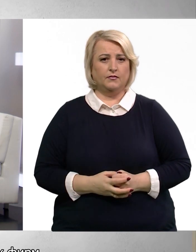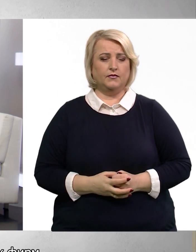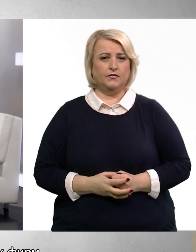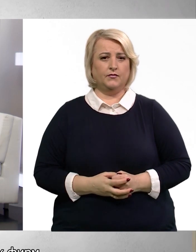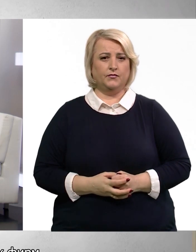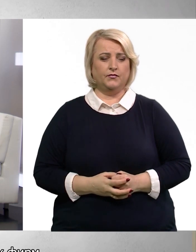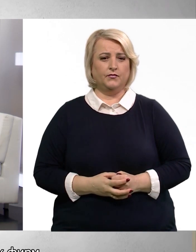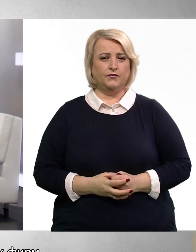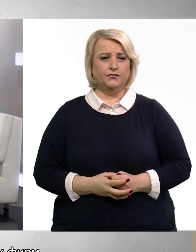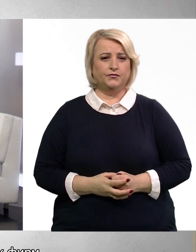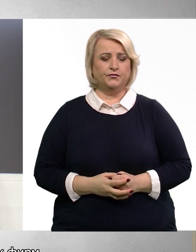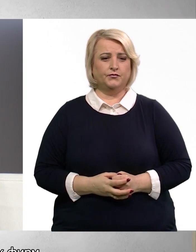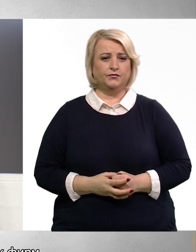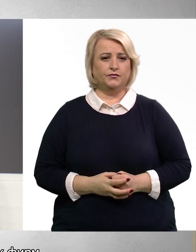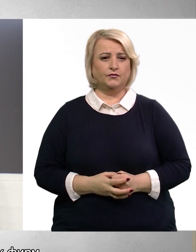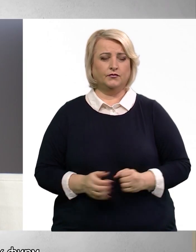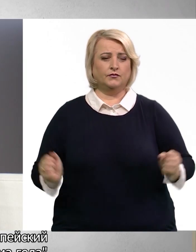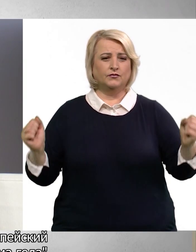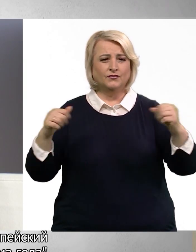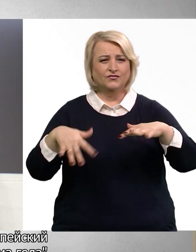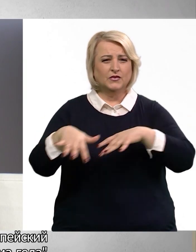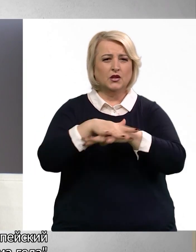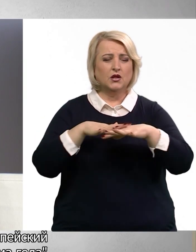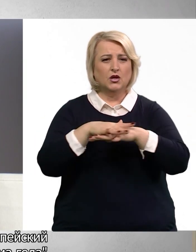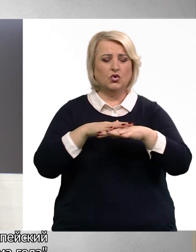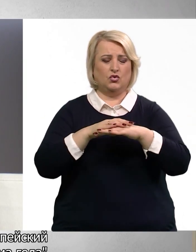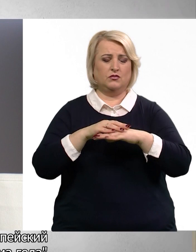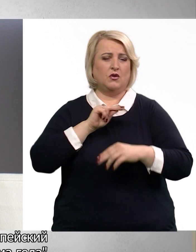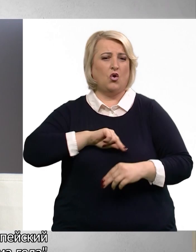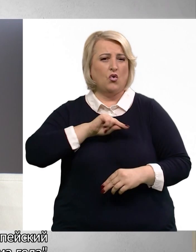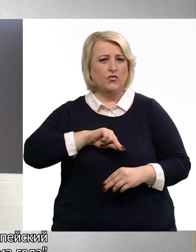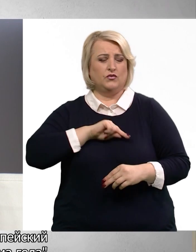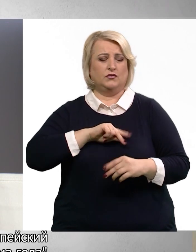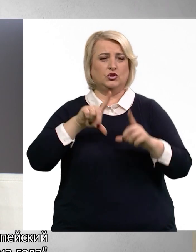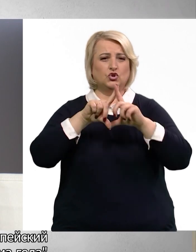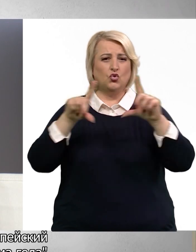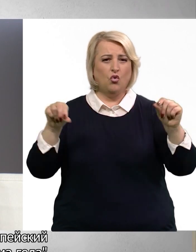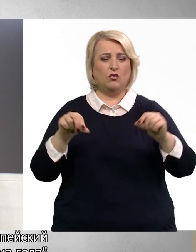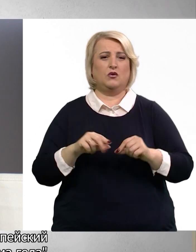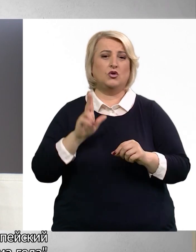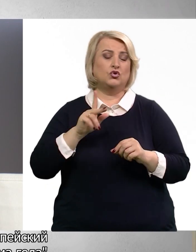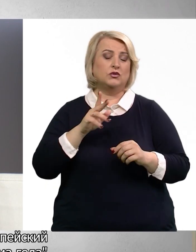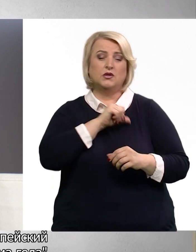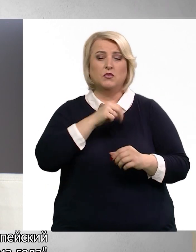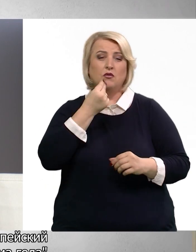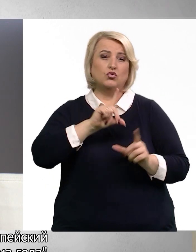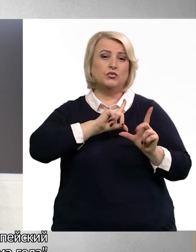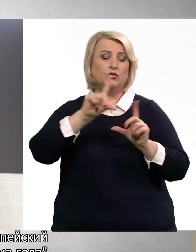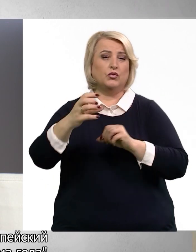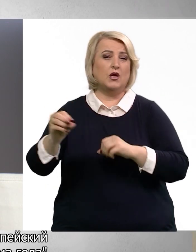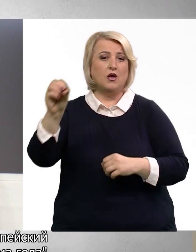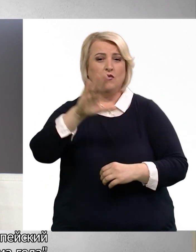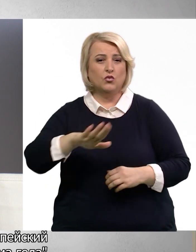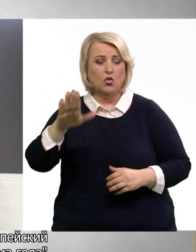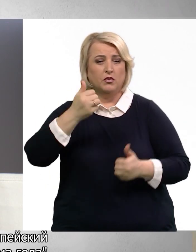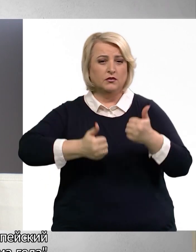târgul carierelor, firmelor școlare, sau cei mai buni pleacă la competiția deja europeană, firma